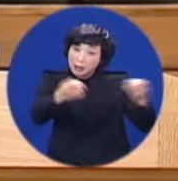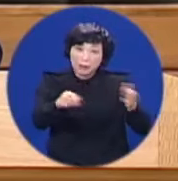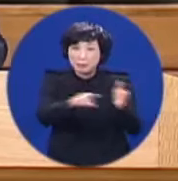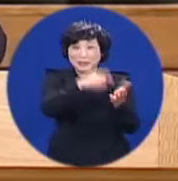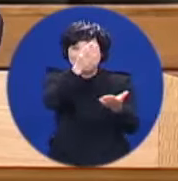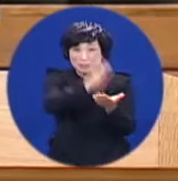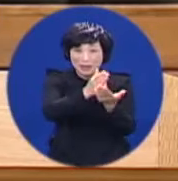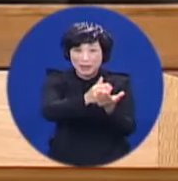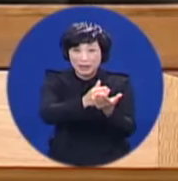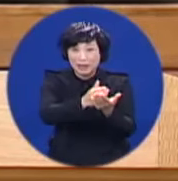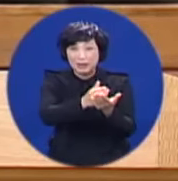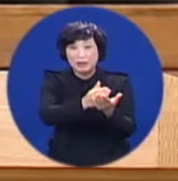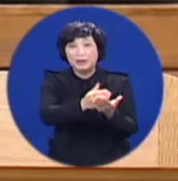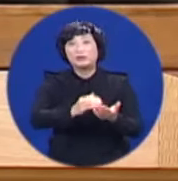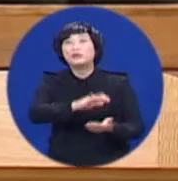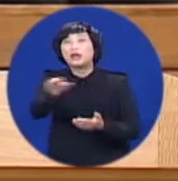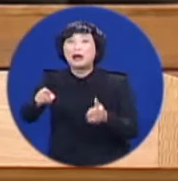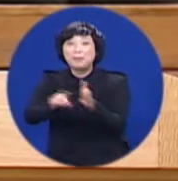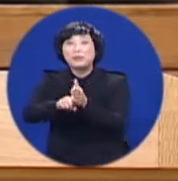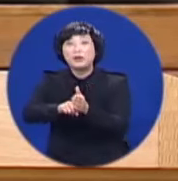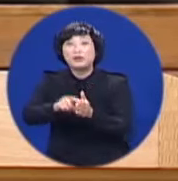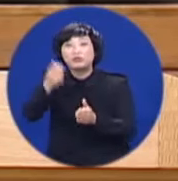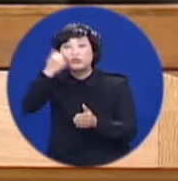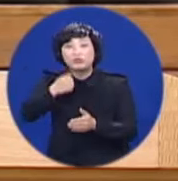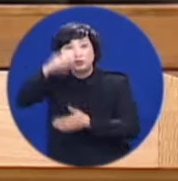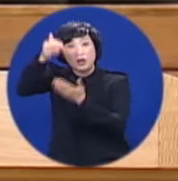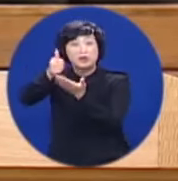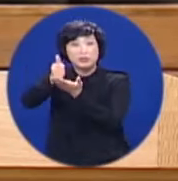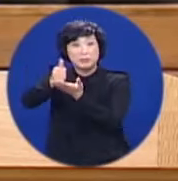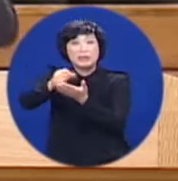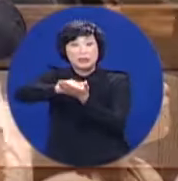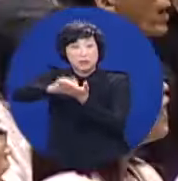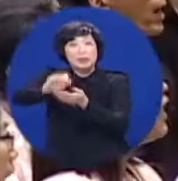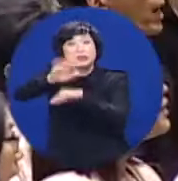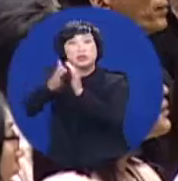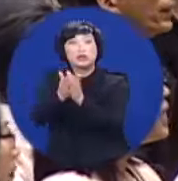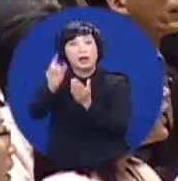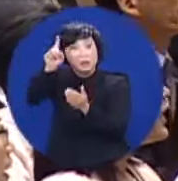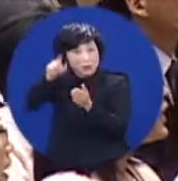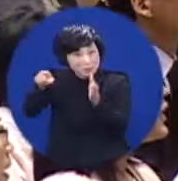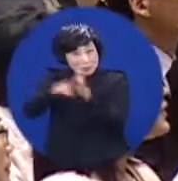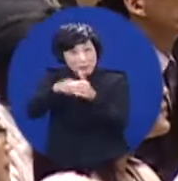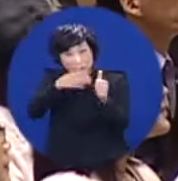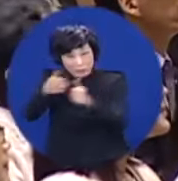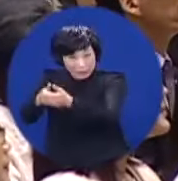안 되며 성령으로 기록한 성경만 믿어야 된다.